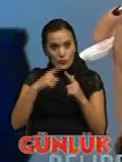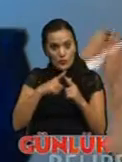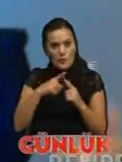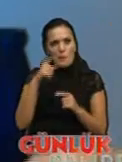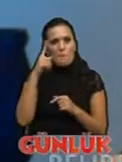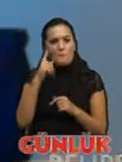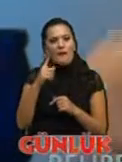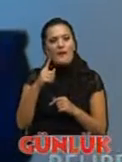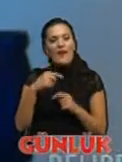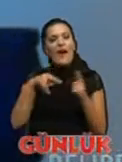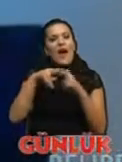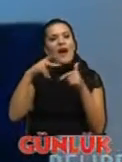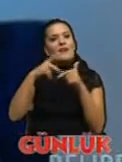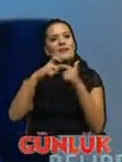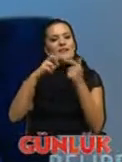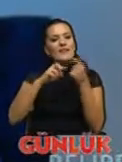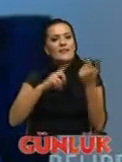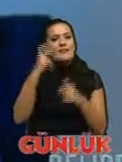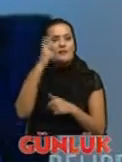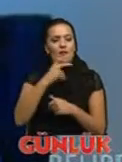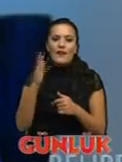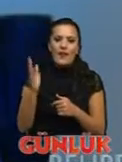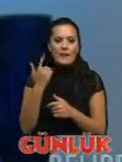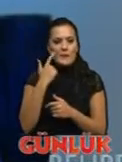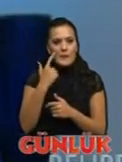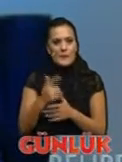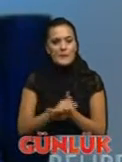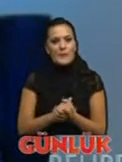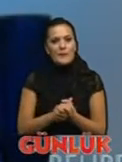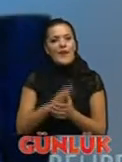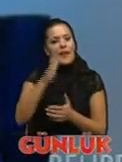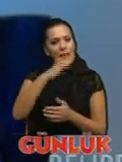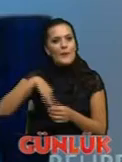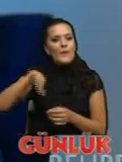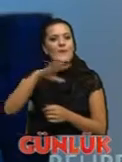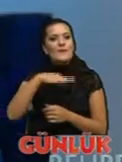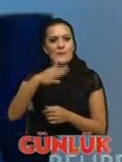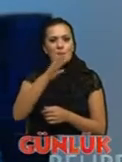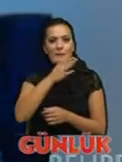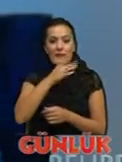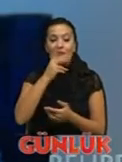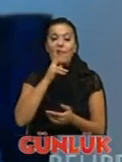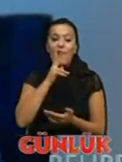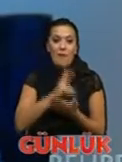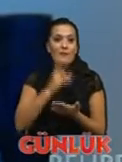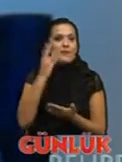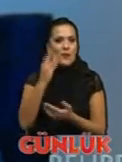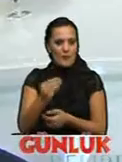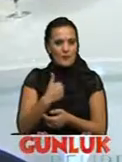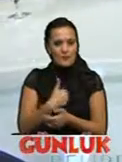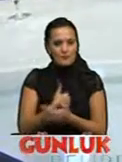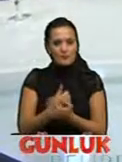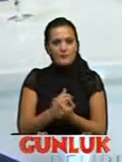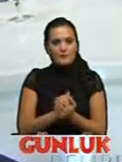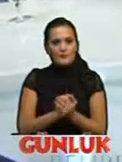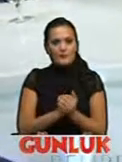Bir Azeri türkü aslında haydi. Ama. Haydi. Yaşasın. Hepinizin bildiğine emin olduğum.